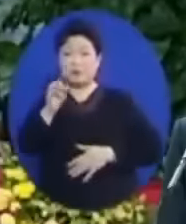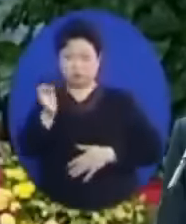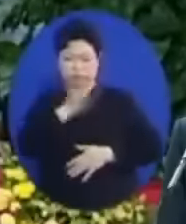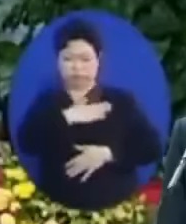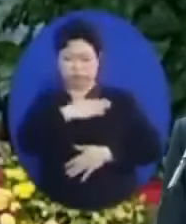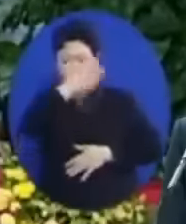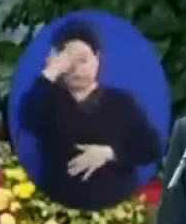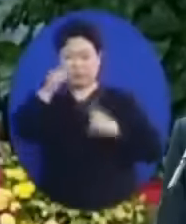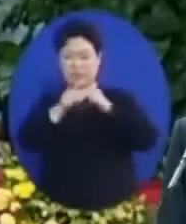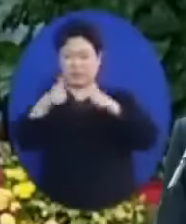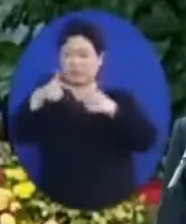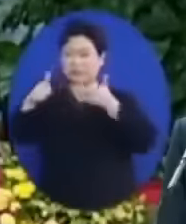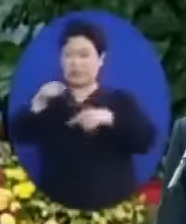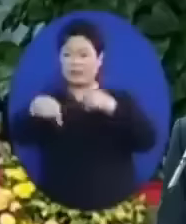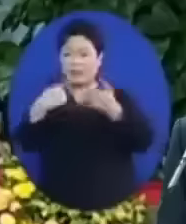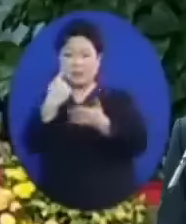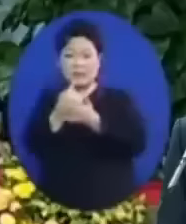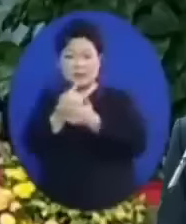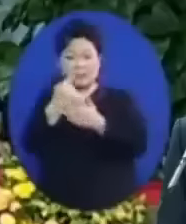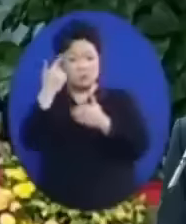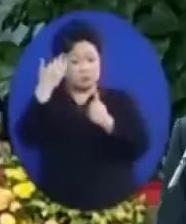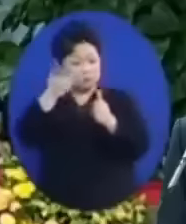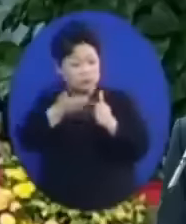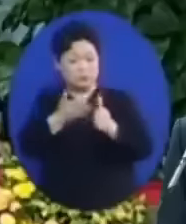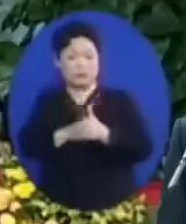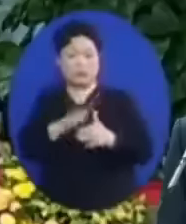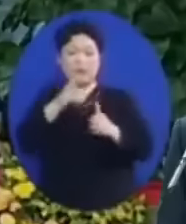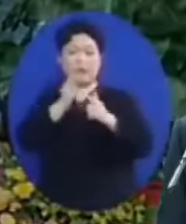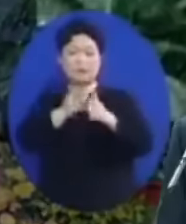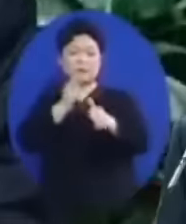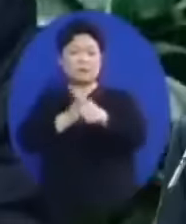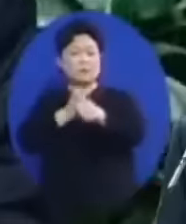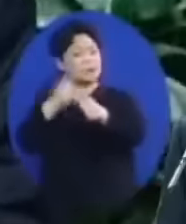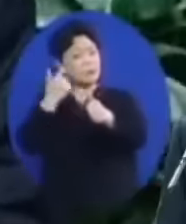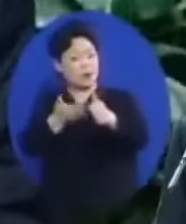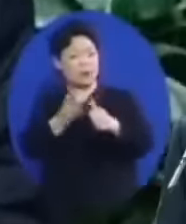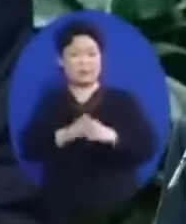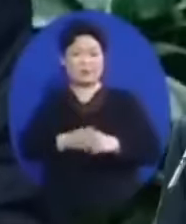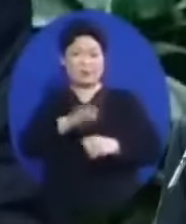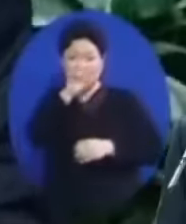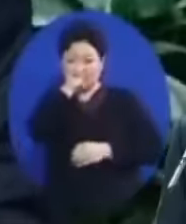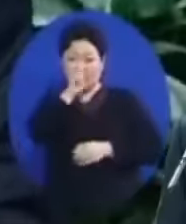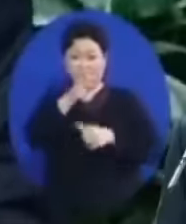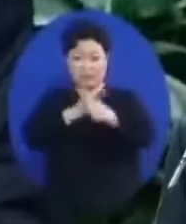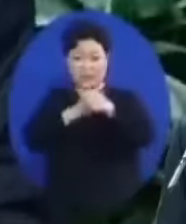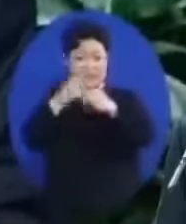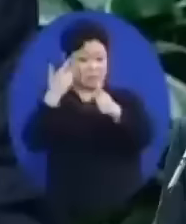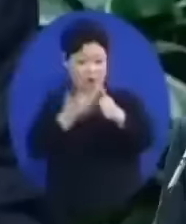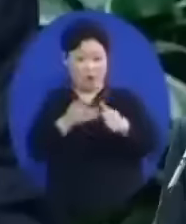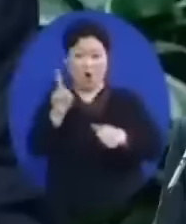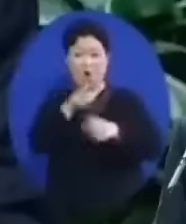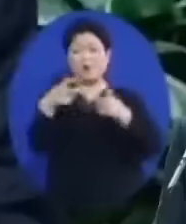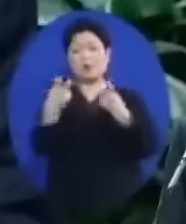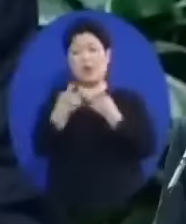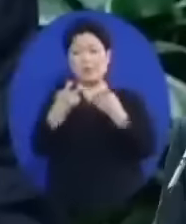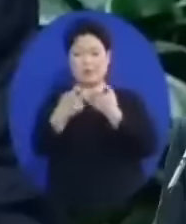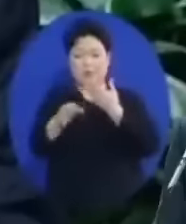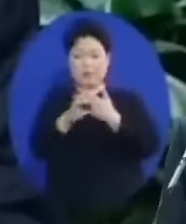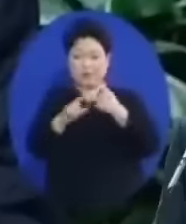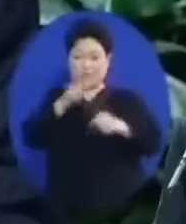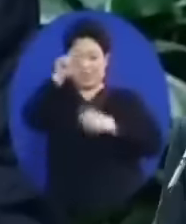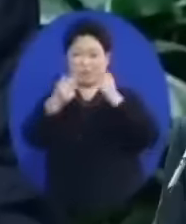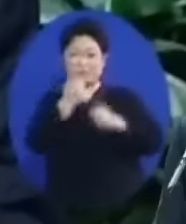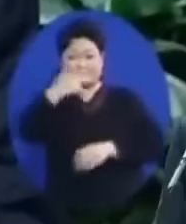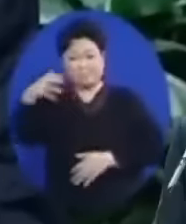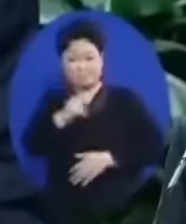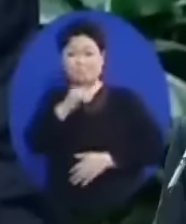부자 청년이 예수님께 나와서 무릎을 꿇고 선생님이여, 선한 선생님이여, 어떻게 하면 영생을 얻을